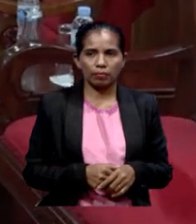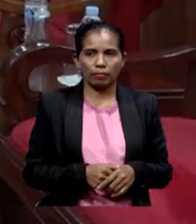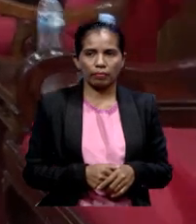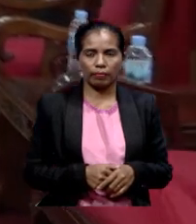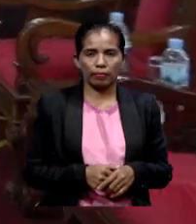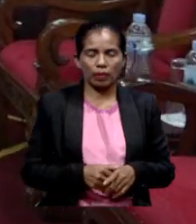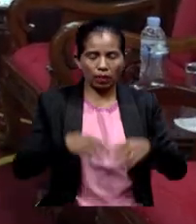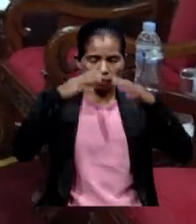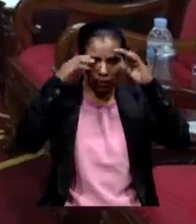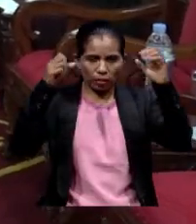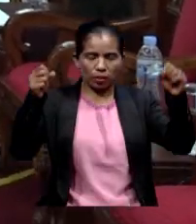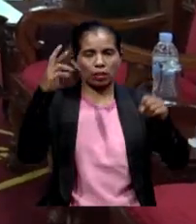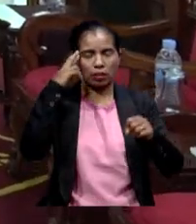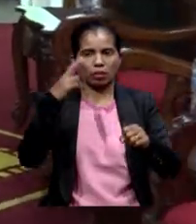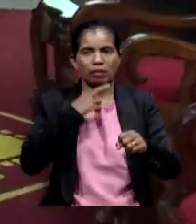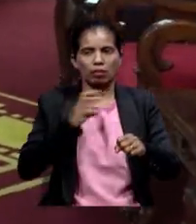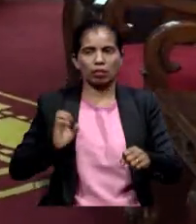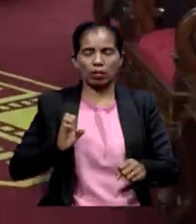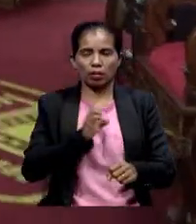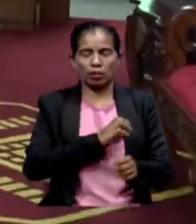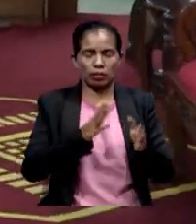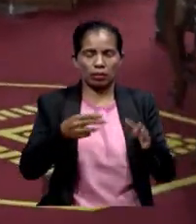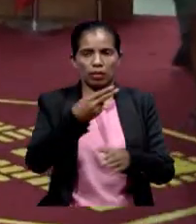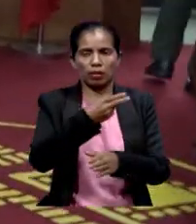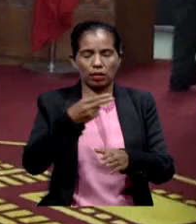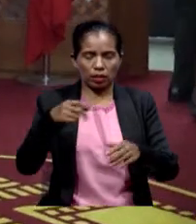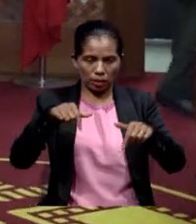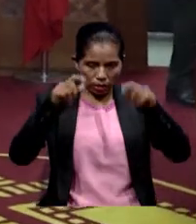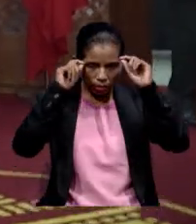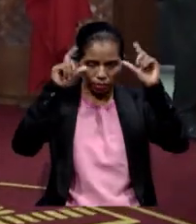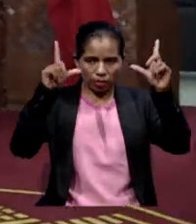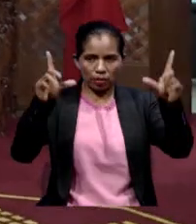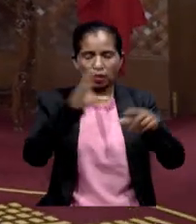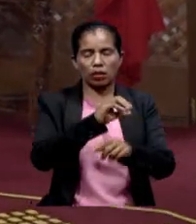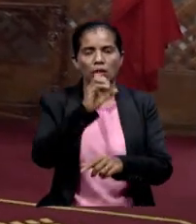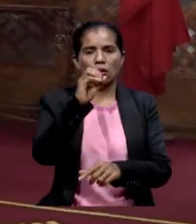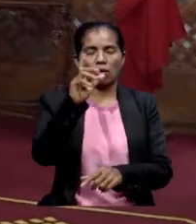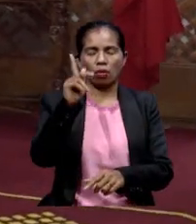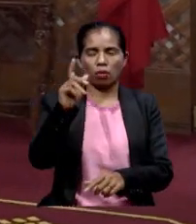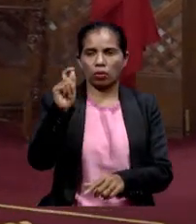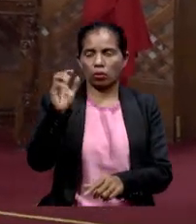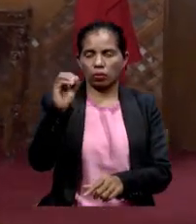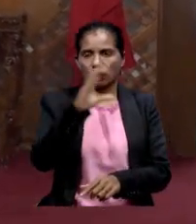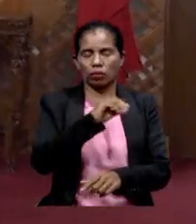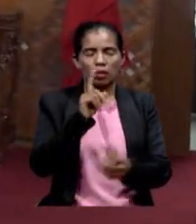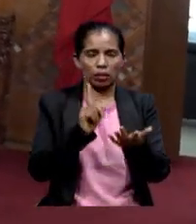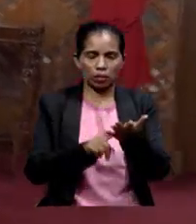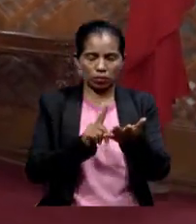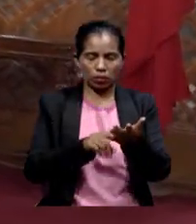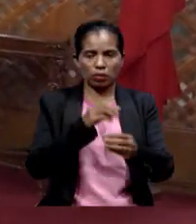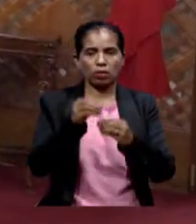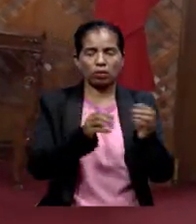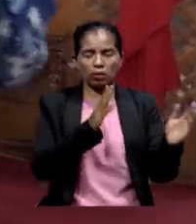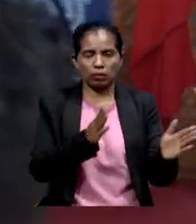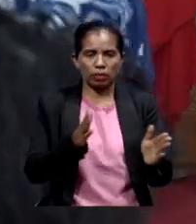Presidente da República José Ramos Horta, embaixador da República Indonésia e Timor-Leste, Okto Dorinus Manik, discute com o